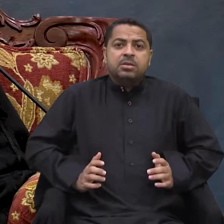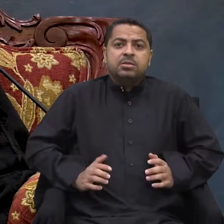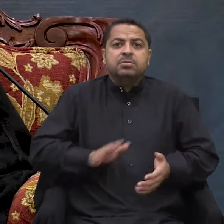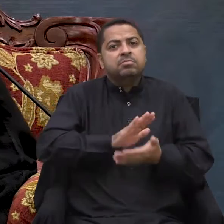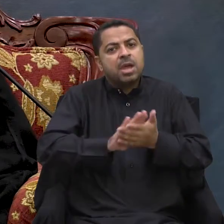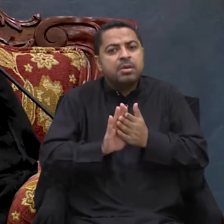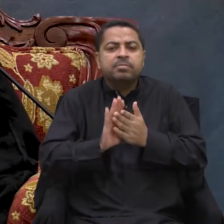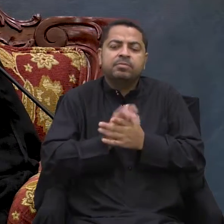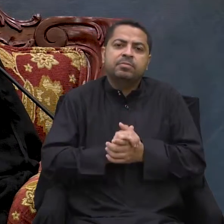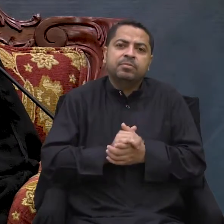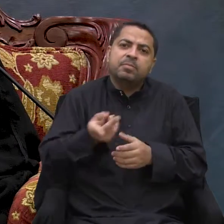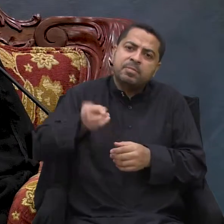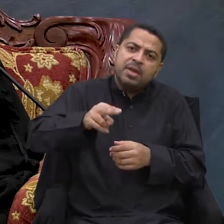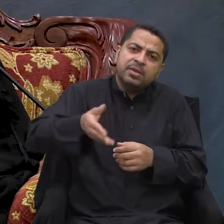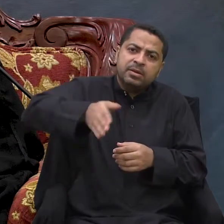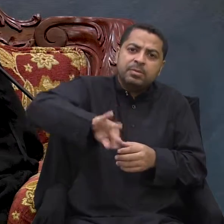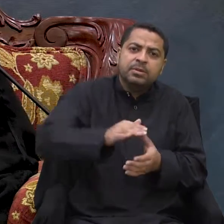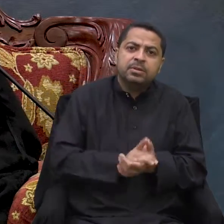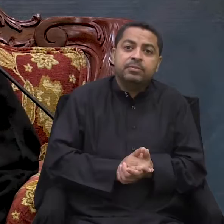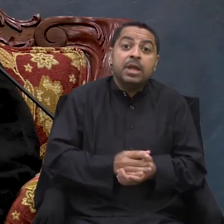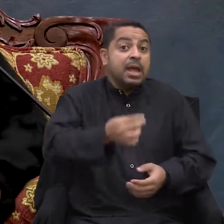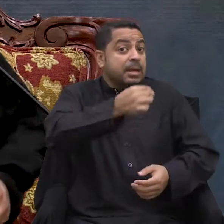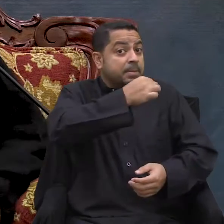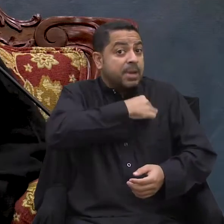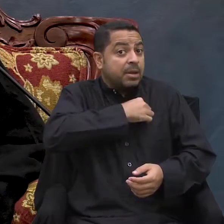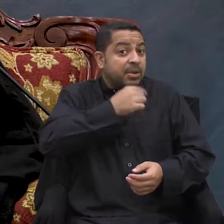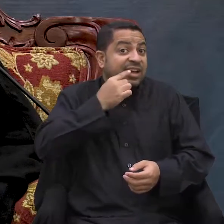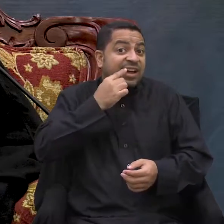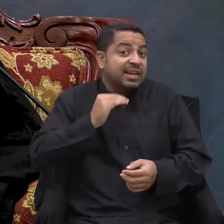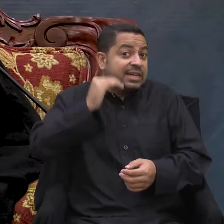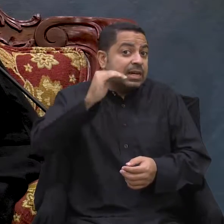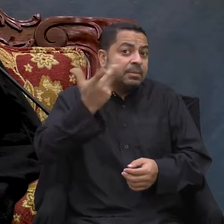والجسم، وأما عمر المعنى والقيم.